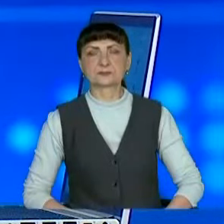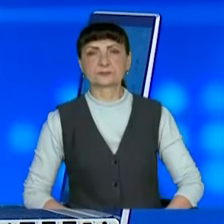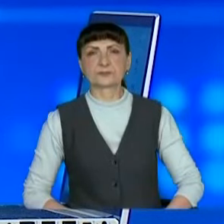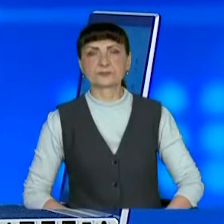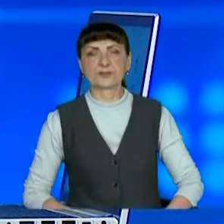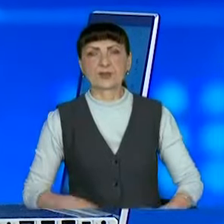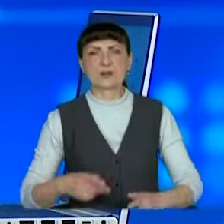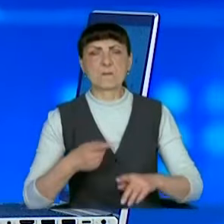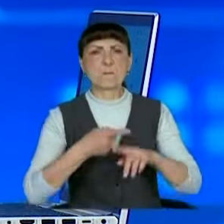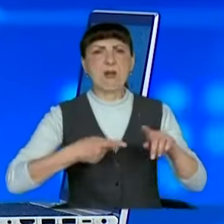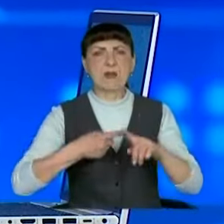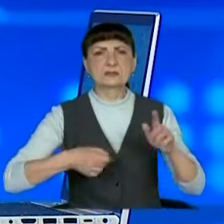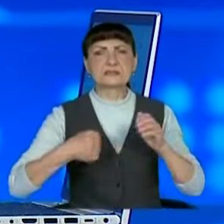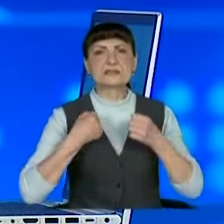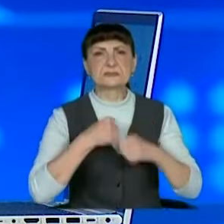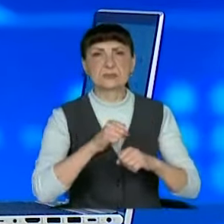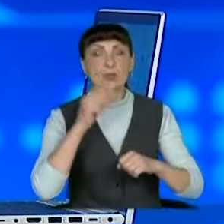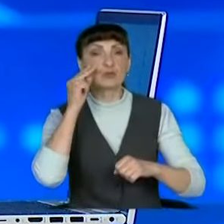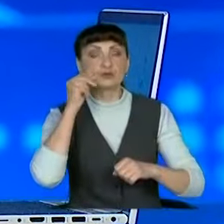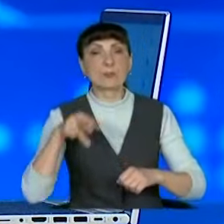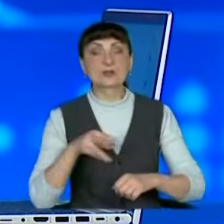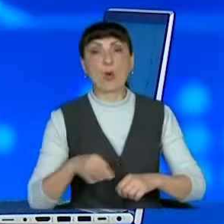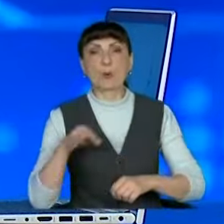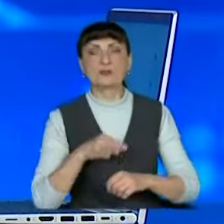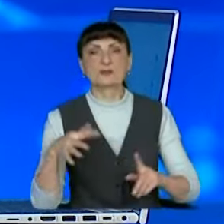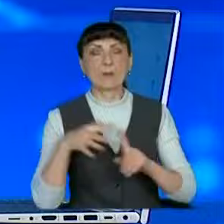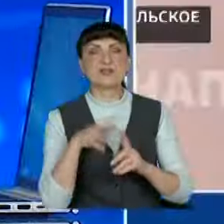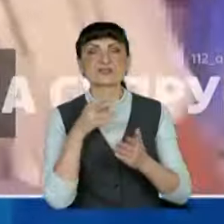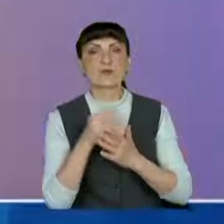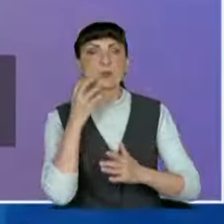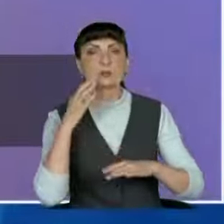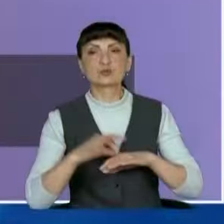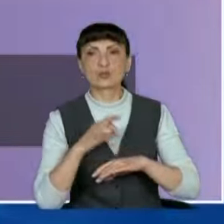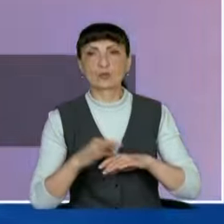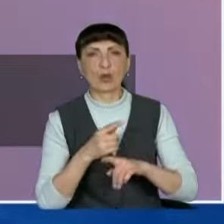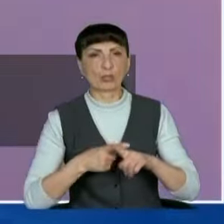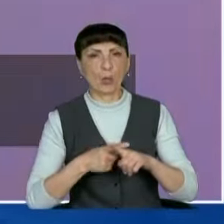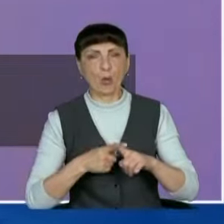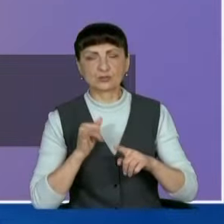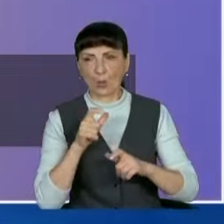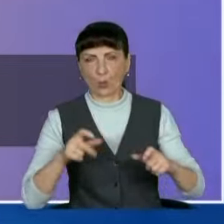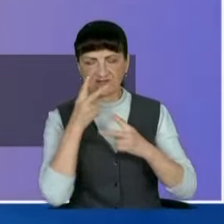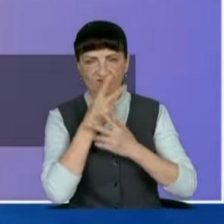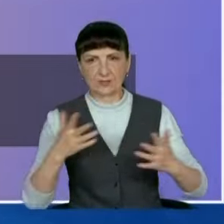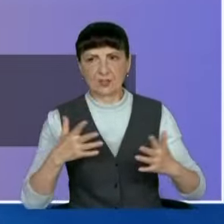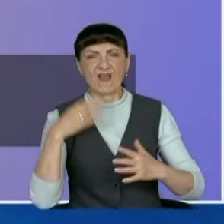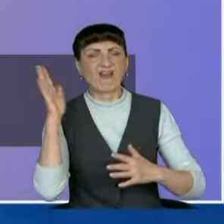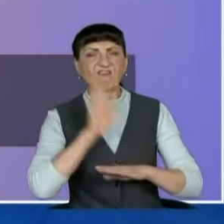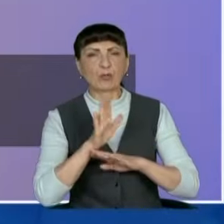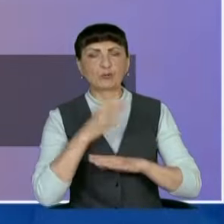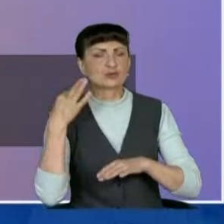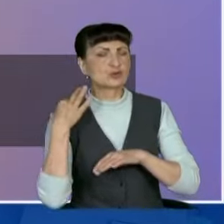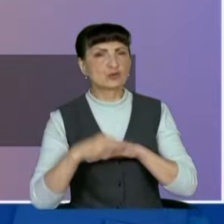порезал и избил. В Мангистауской области мужчина напал на свою беременную супругу с ножом на глазах у прохожих. Видео жестокого